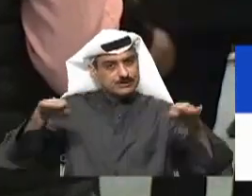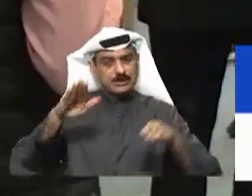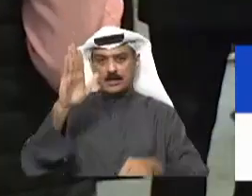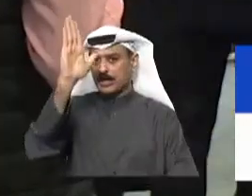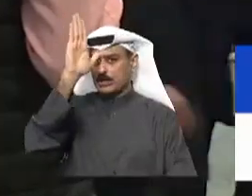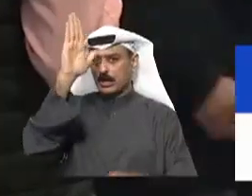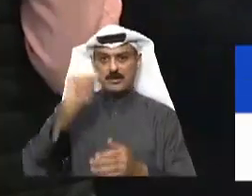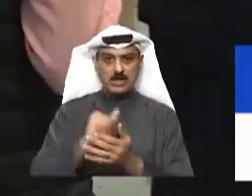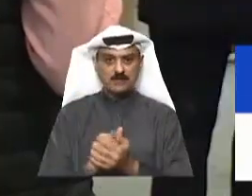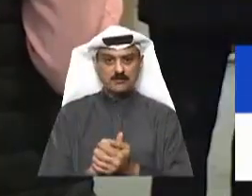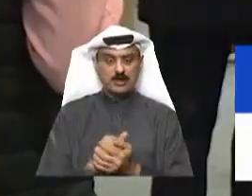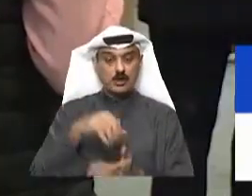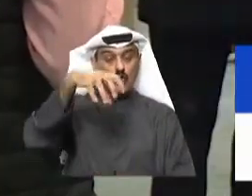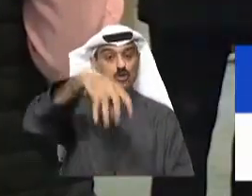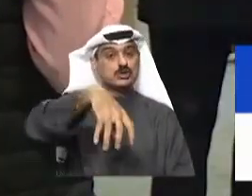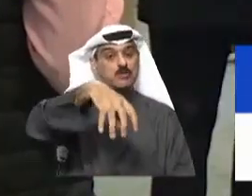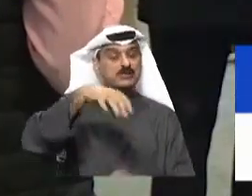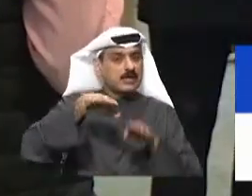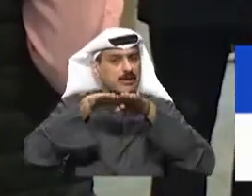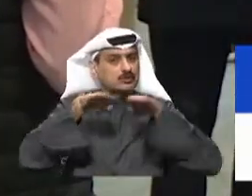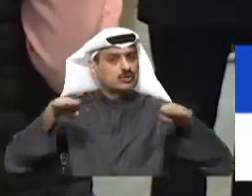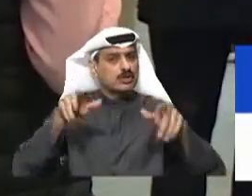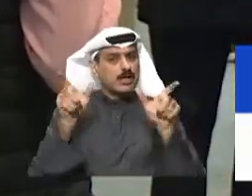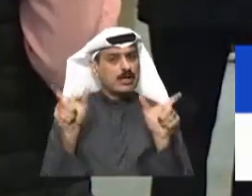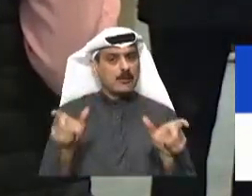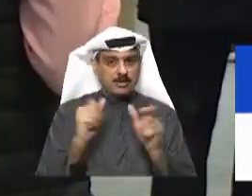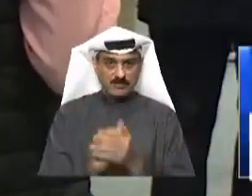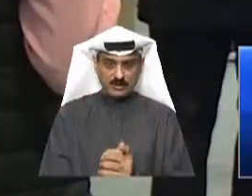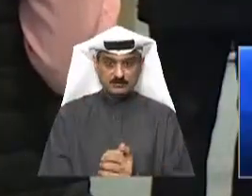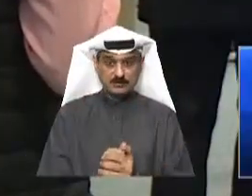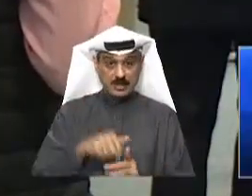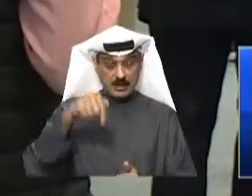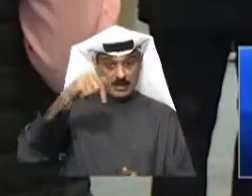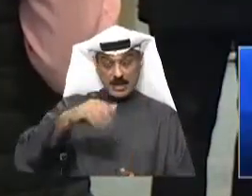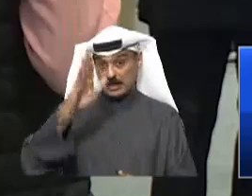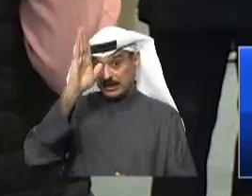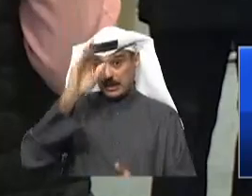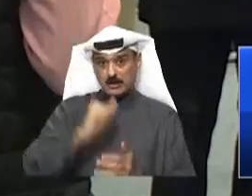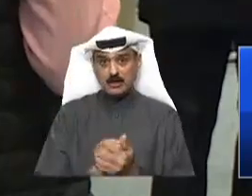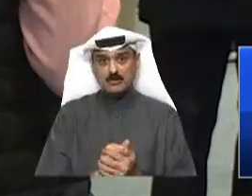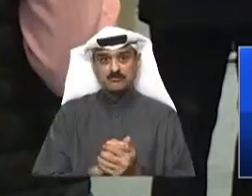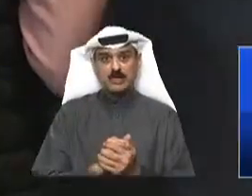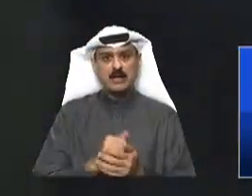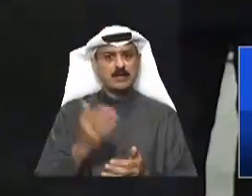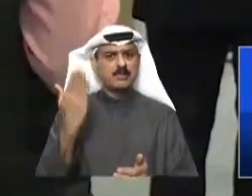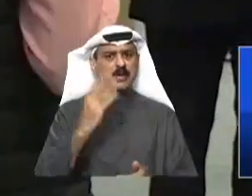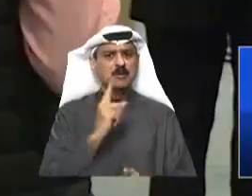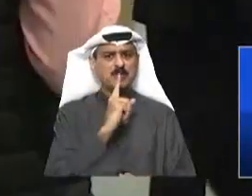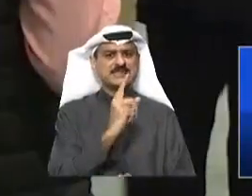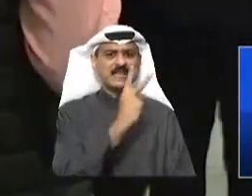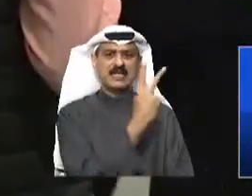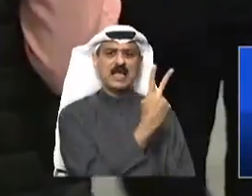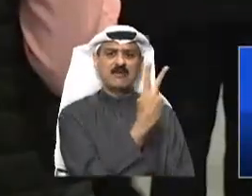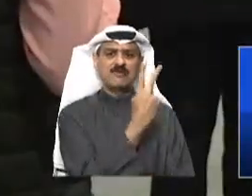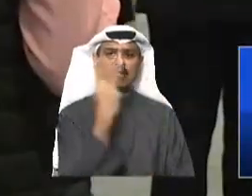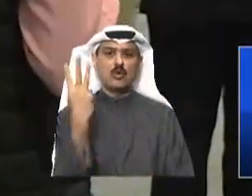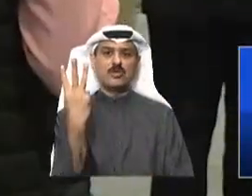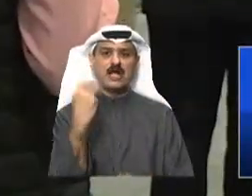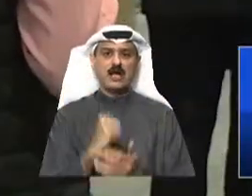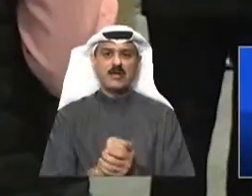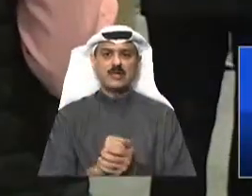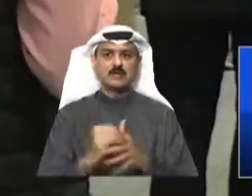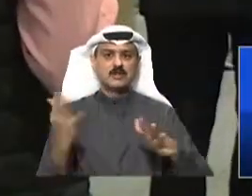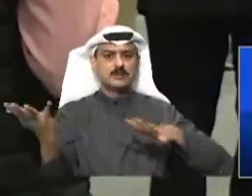في استقرار المنطقة. العراق أصبح من بعد 2003 غير مستقر، دول الجوار تتأثر